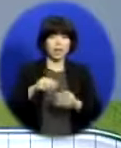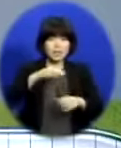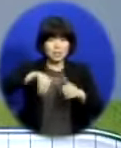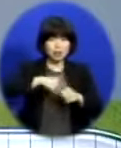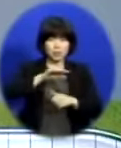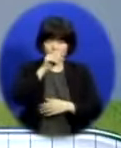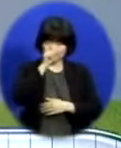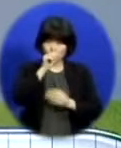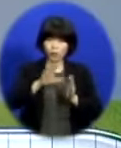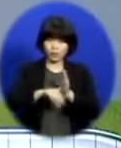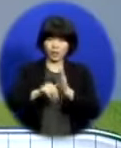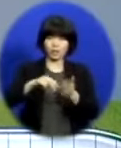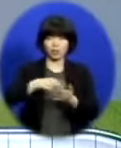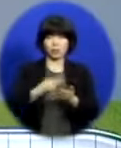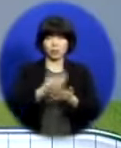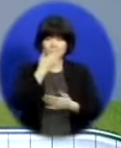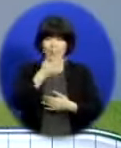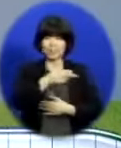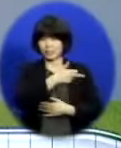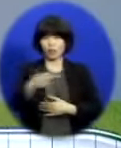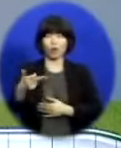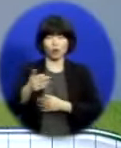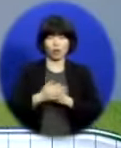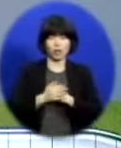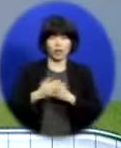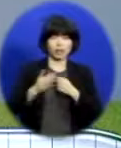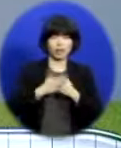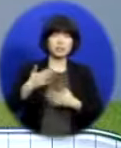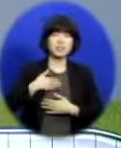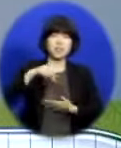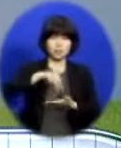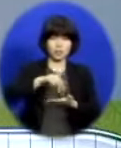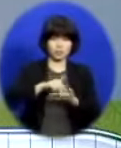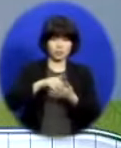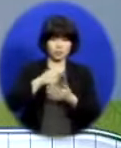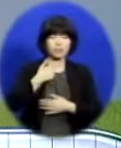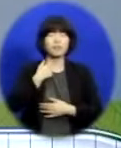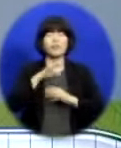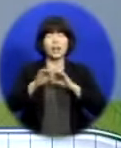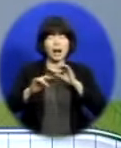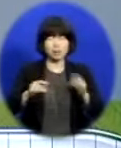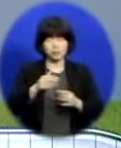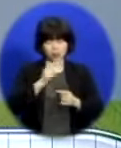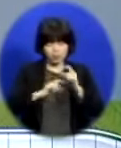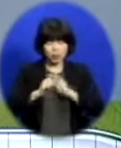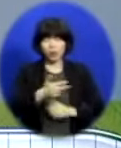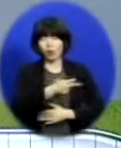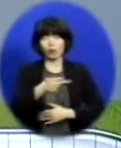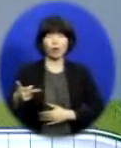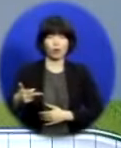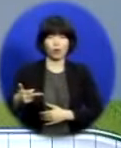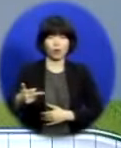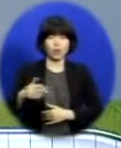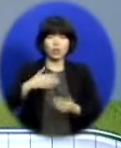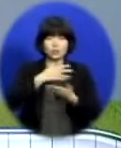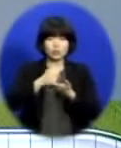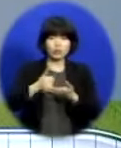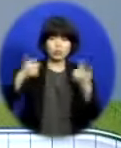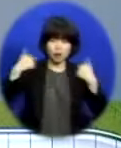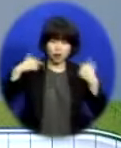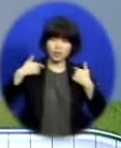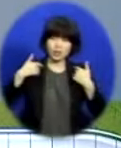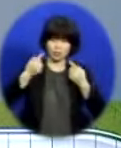훨씬 큽니다 그러므로 저에게 있어서 갈급함이 훨씬 큽니다 주님을 언제나